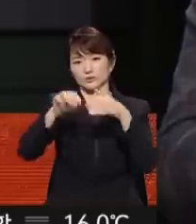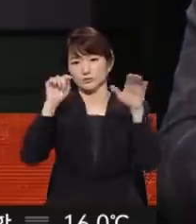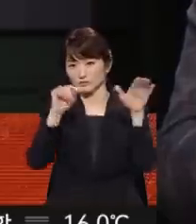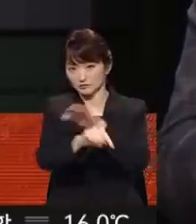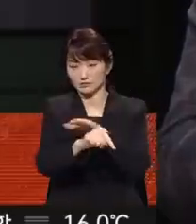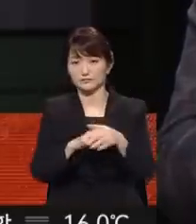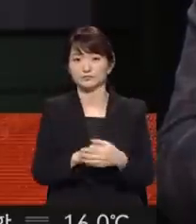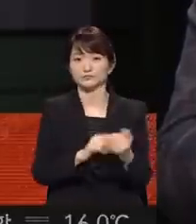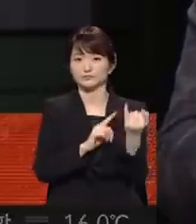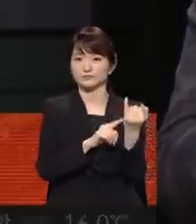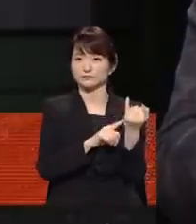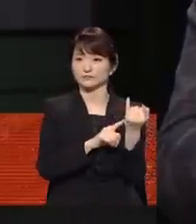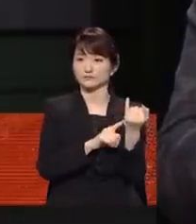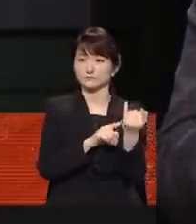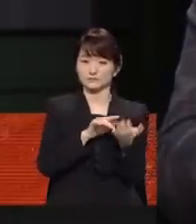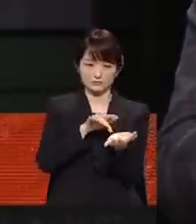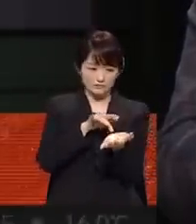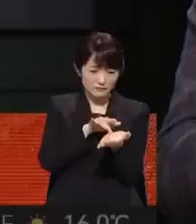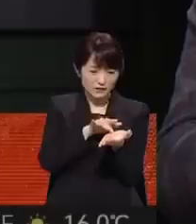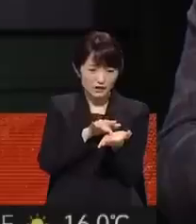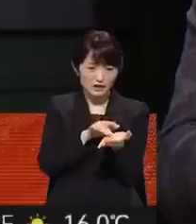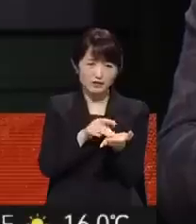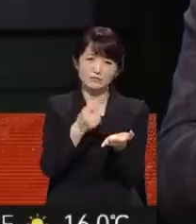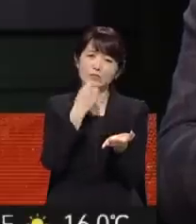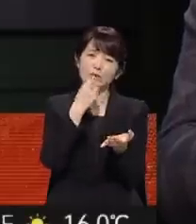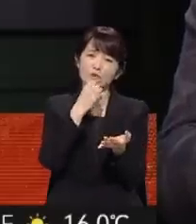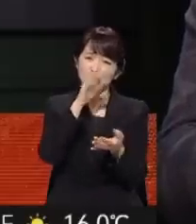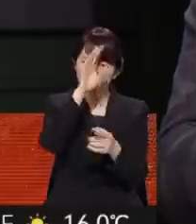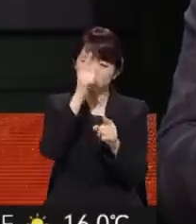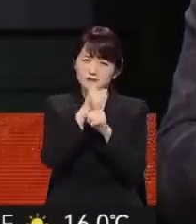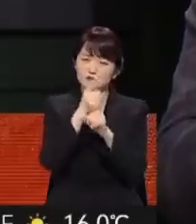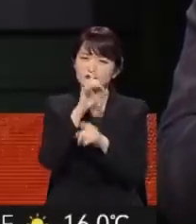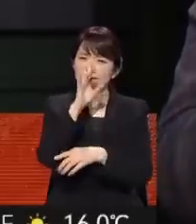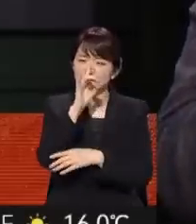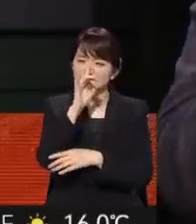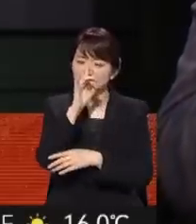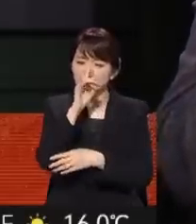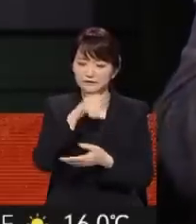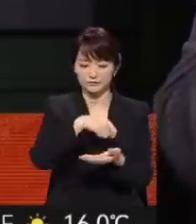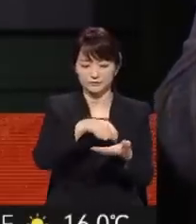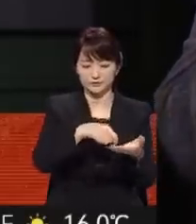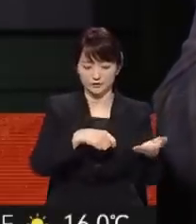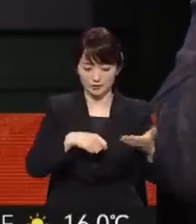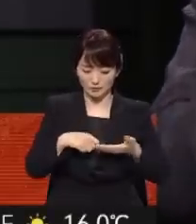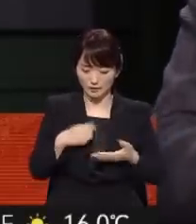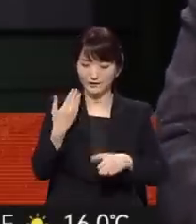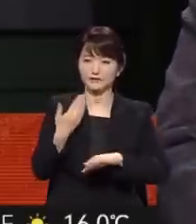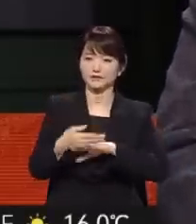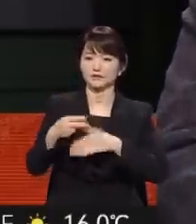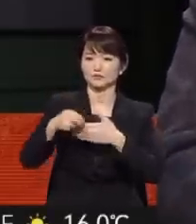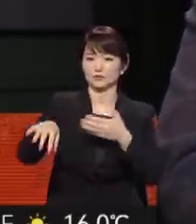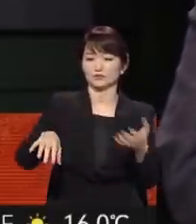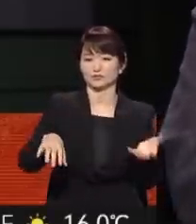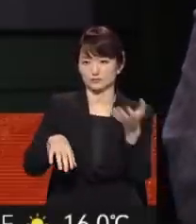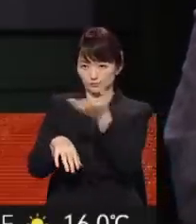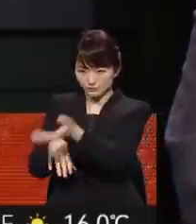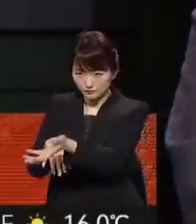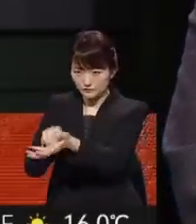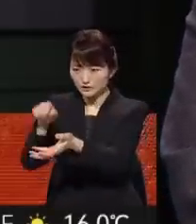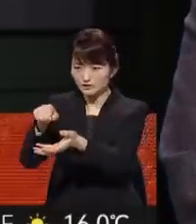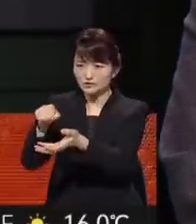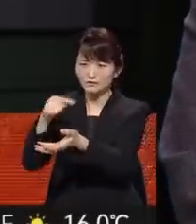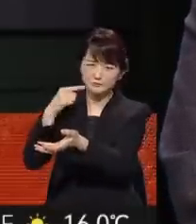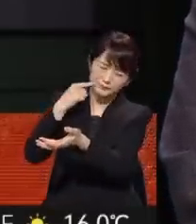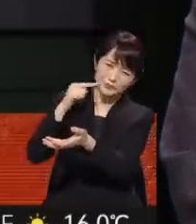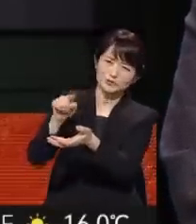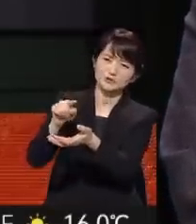씨에 의하면요. 이 약으로 전혀 치료가 안 됐기 때문에 의뢰서를 써줘서 다른 병원으로 옮겨가게 됐다 이렇게 설명을 했습니다. 하지만 이게 독이